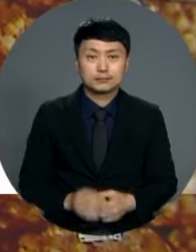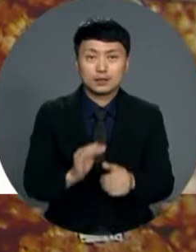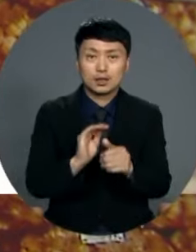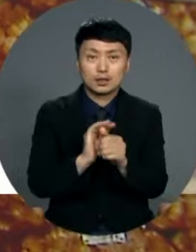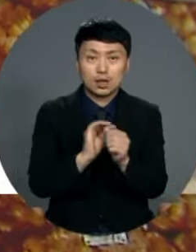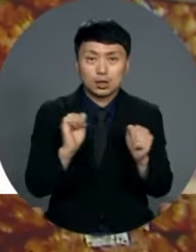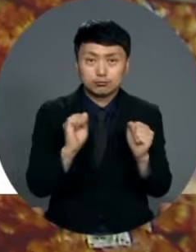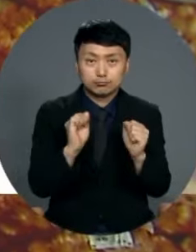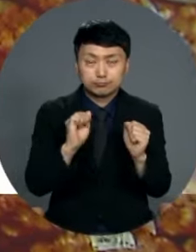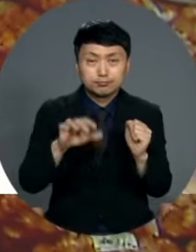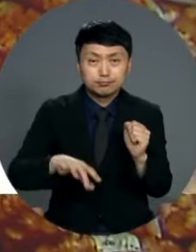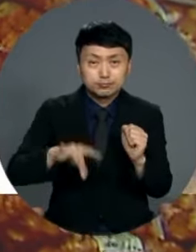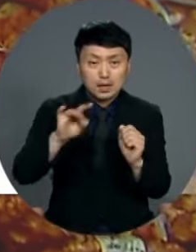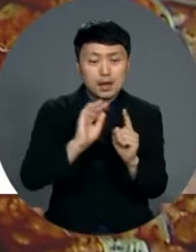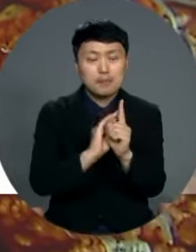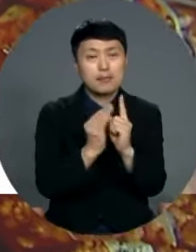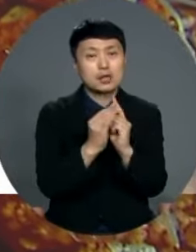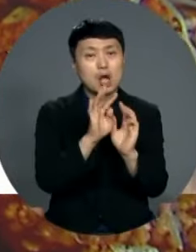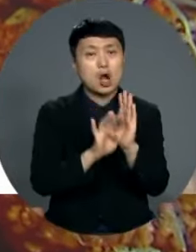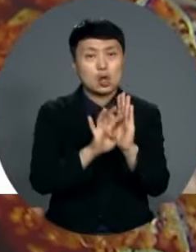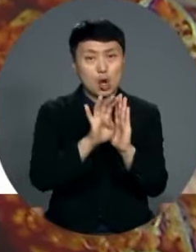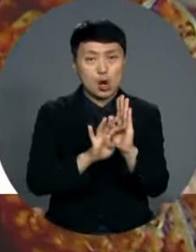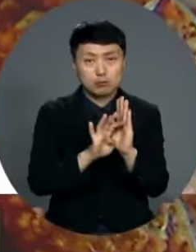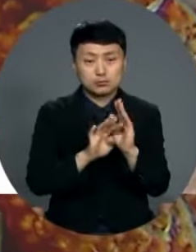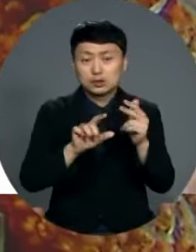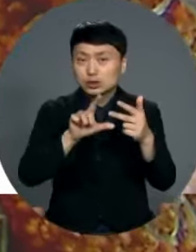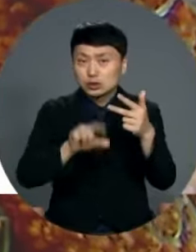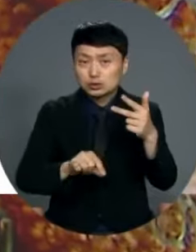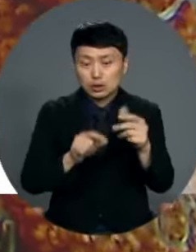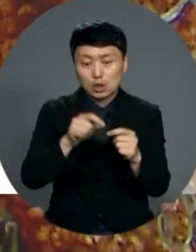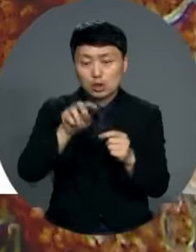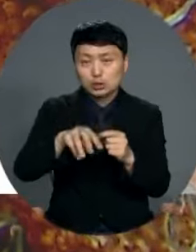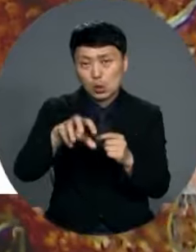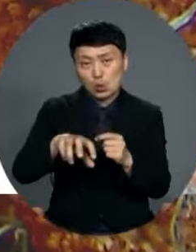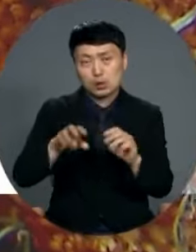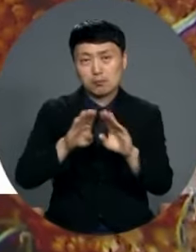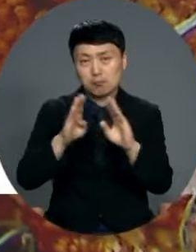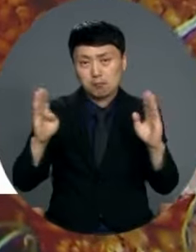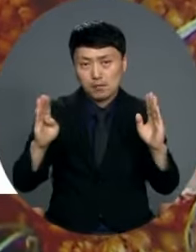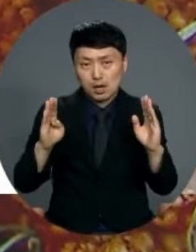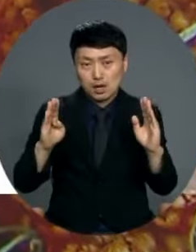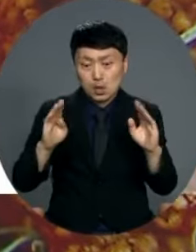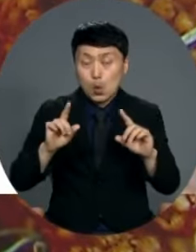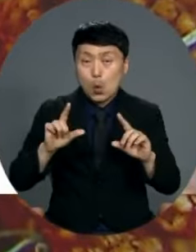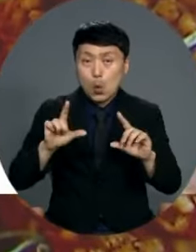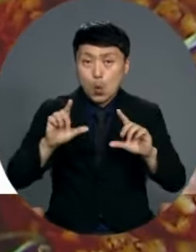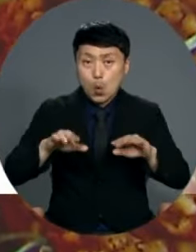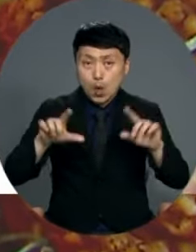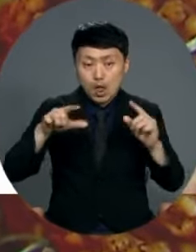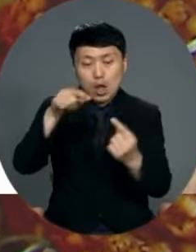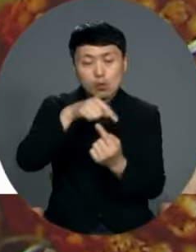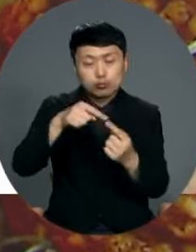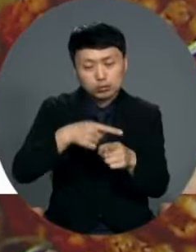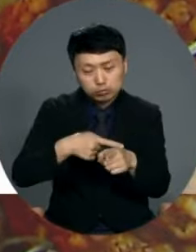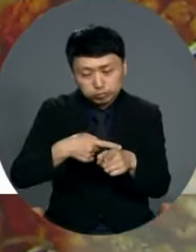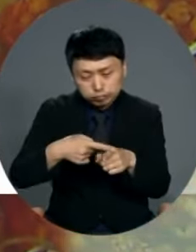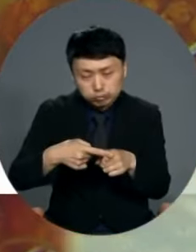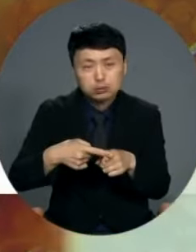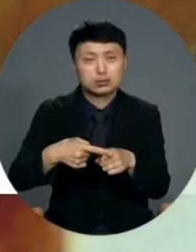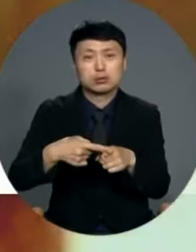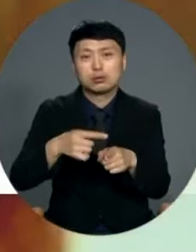경북 최초의 마늘 경매장이 이달 초 영천에 문을 열었습니다. 올해 계획했던 운영 기간의 절반 정도가